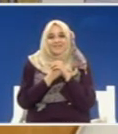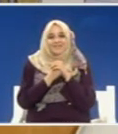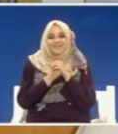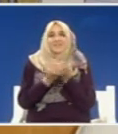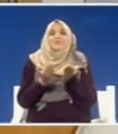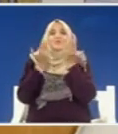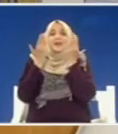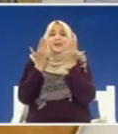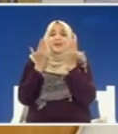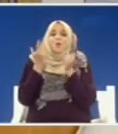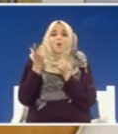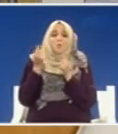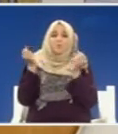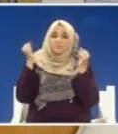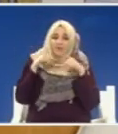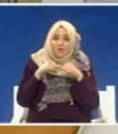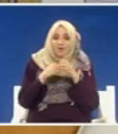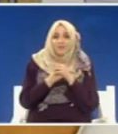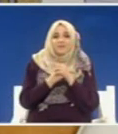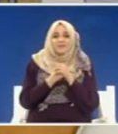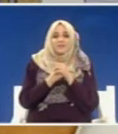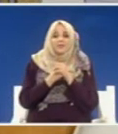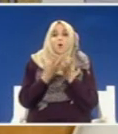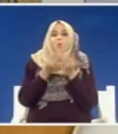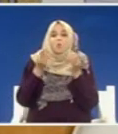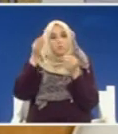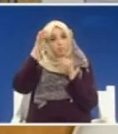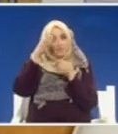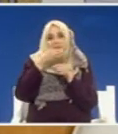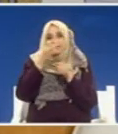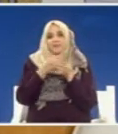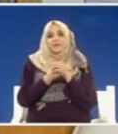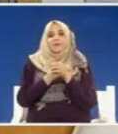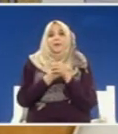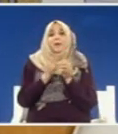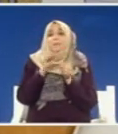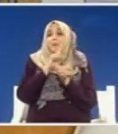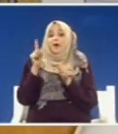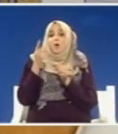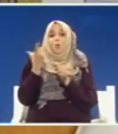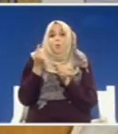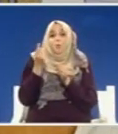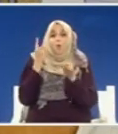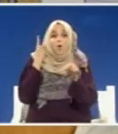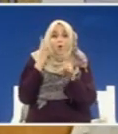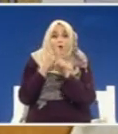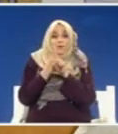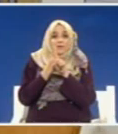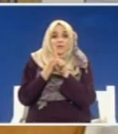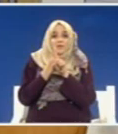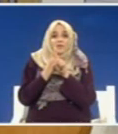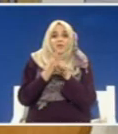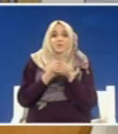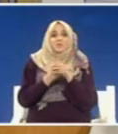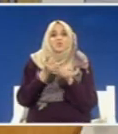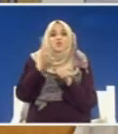الأزواج يوافقون، لأن الحكماء في من الفقهاء يقولون لا يتزوجان لا يلتقيان إلا